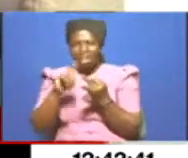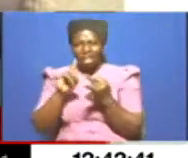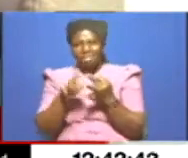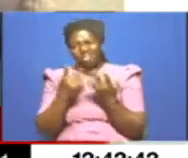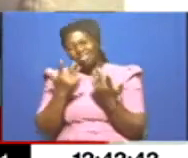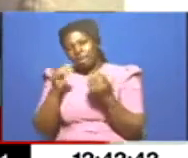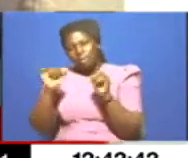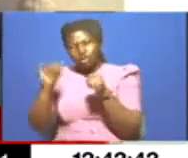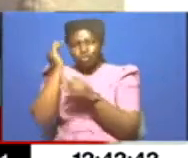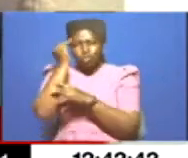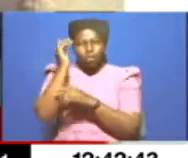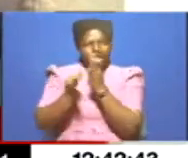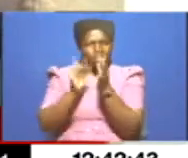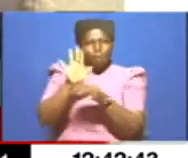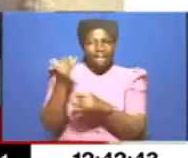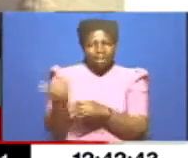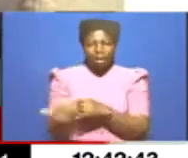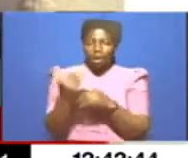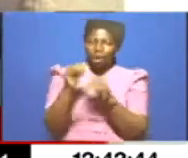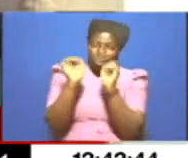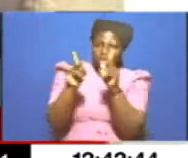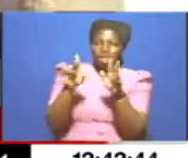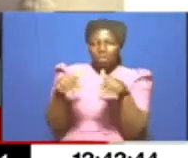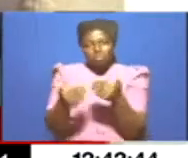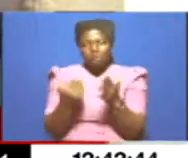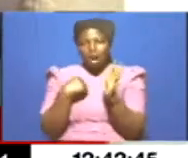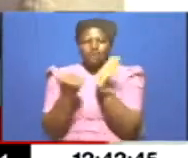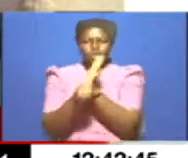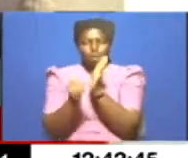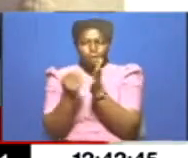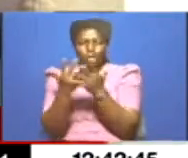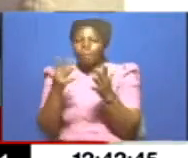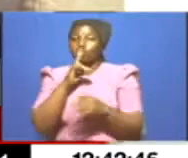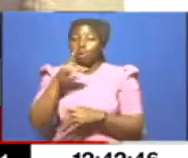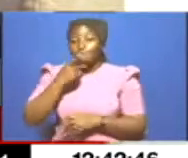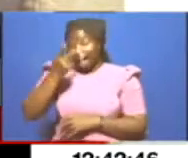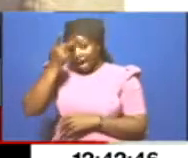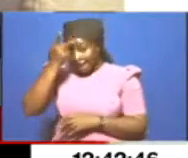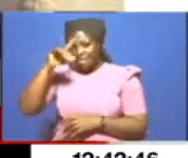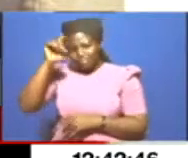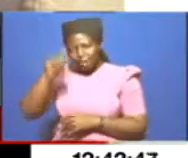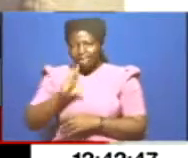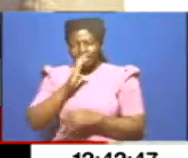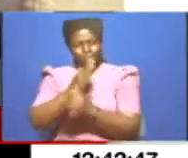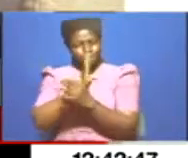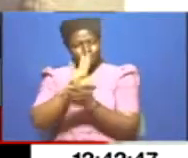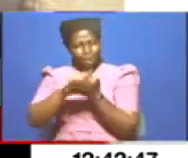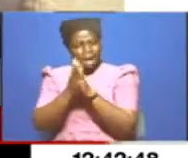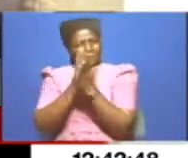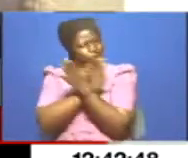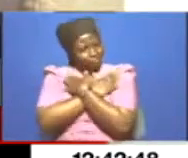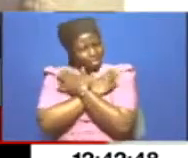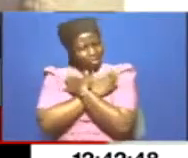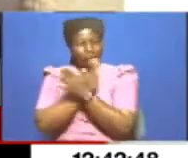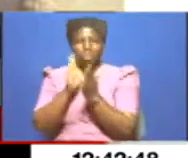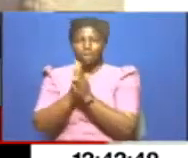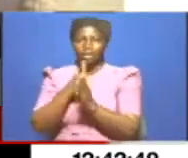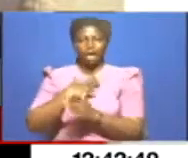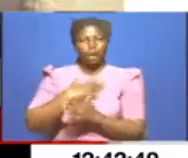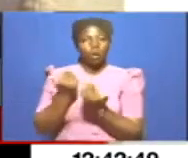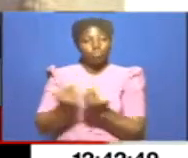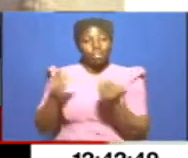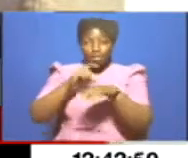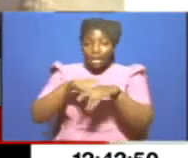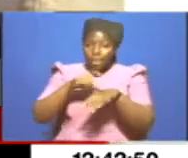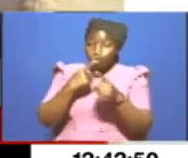ama kuna shida inamsumbua mahali. Kwa hiyo wazazi lazima tuwe na urafiki kabisa na watoto wetu. Na tunapoongelelea